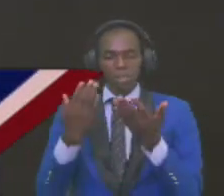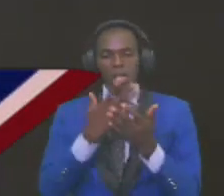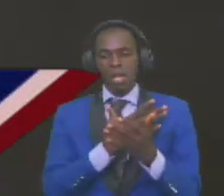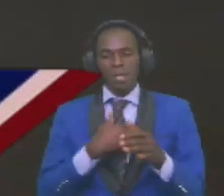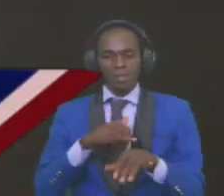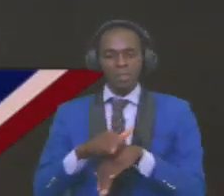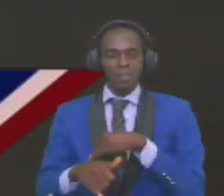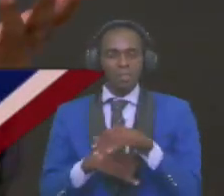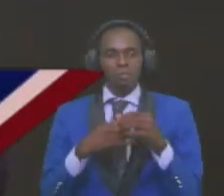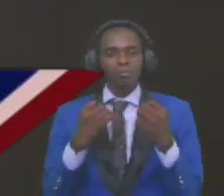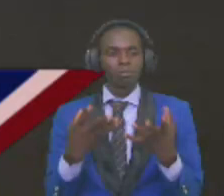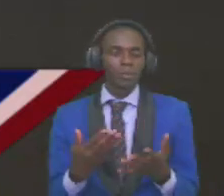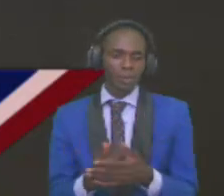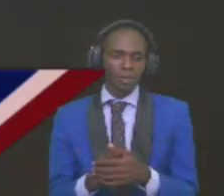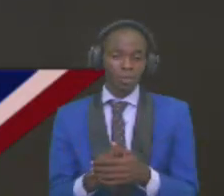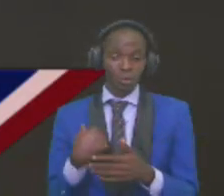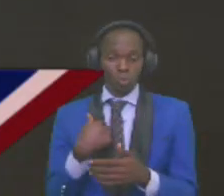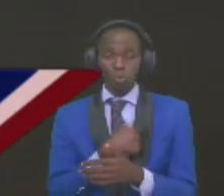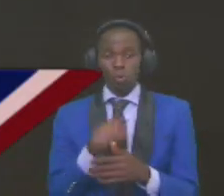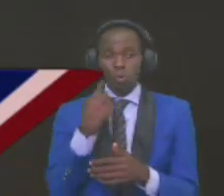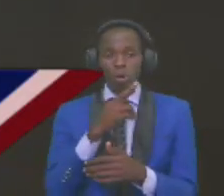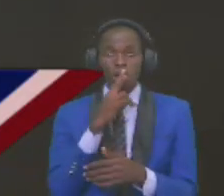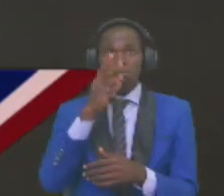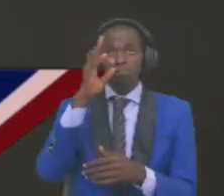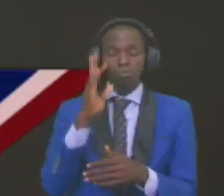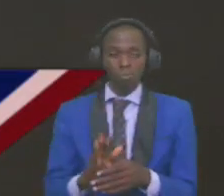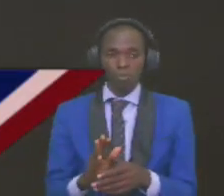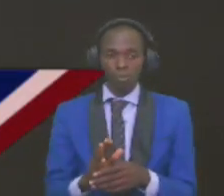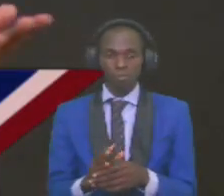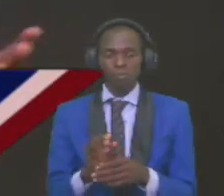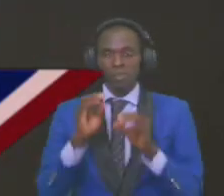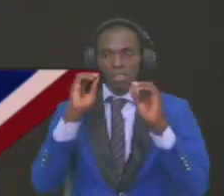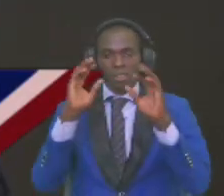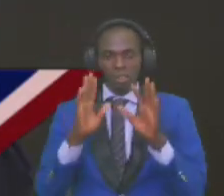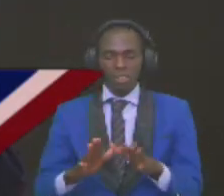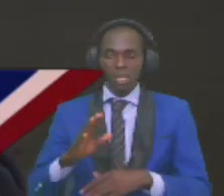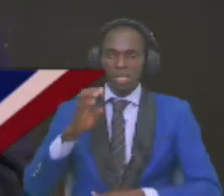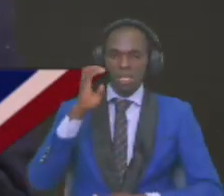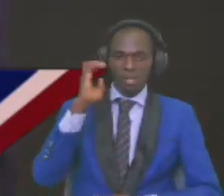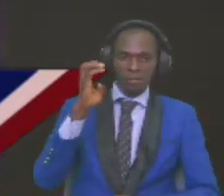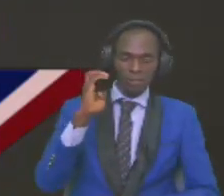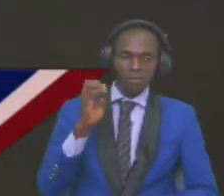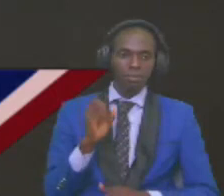24 11 nous y est faux prophètes célèbre roi et c'est durant beaucoup de gens nous les parterres